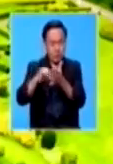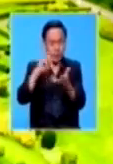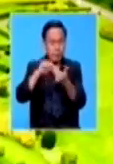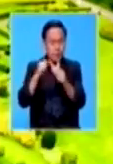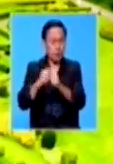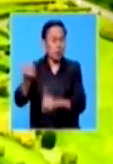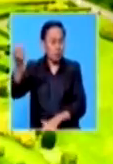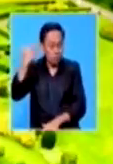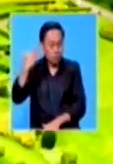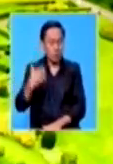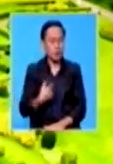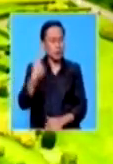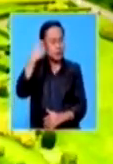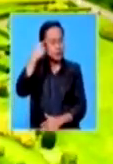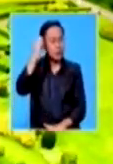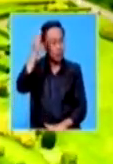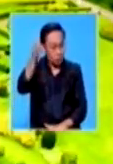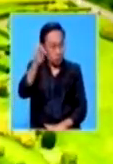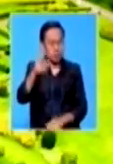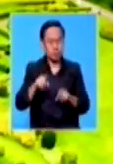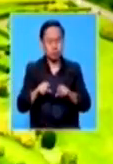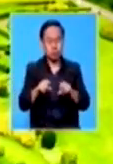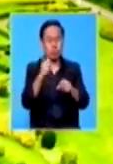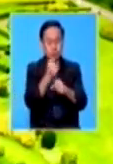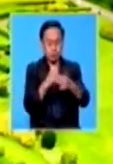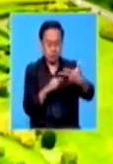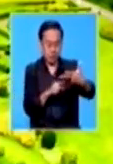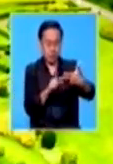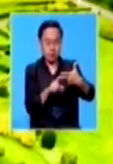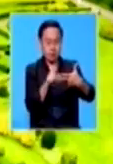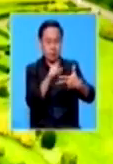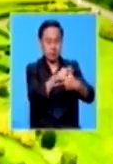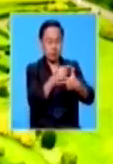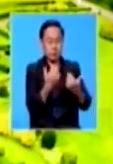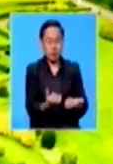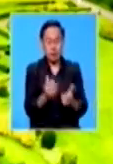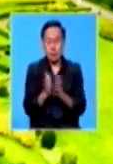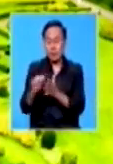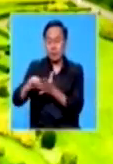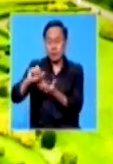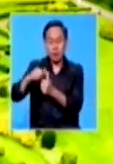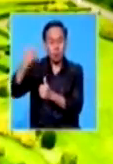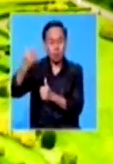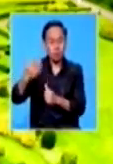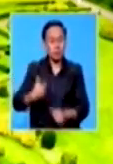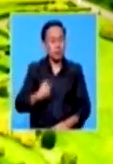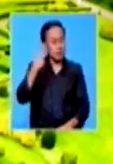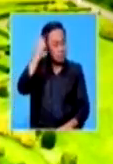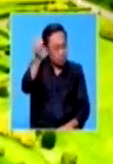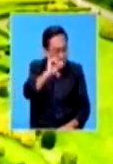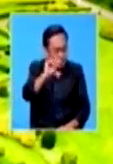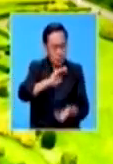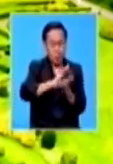อดีตแล้วก็เดินหน้าอนาคตไปพร้อมๆกันทำสามอย่างนะครับไม่ใช่ทำอันนึงแล้วมันจะจบที่ไหนล่ะไปรูปโครม